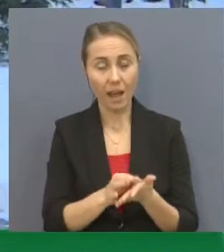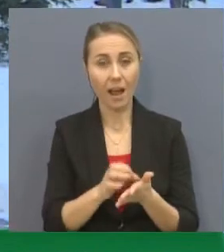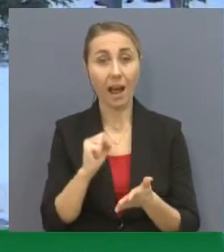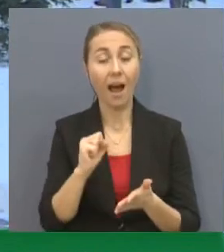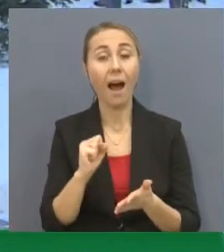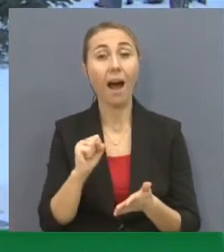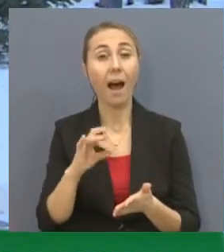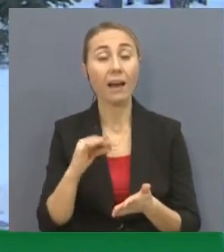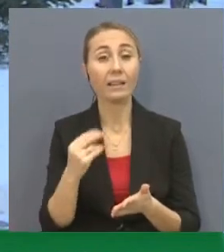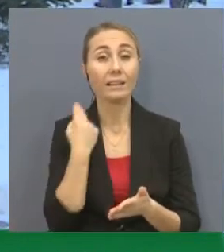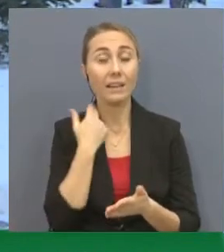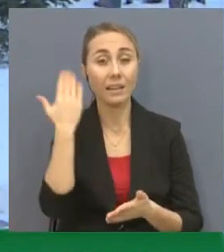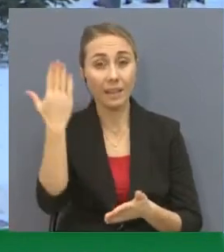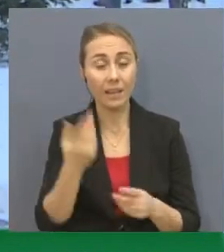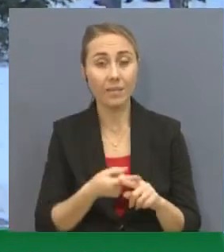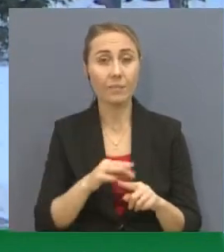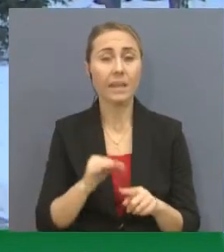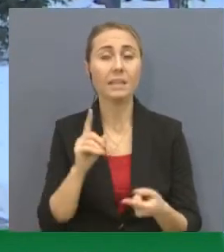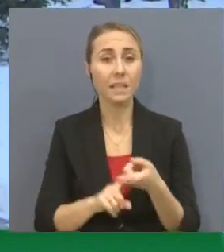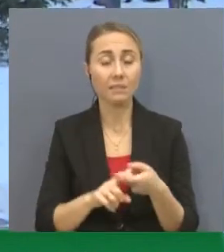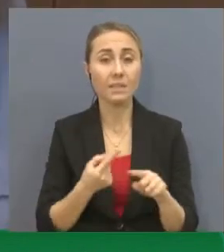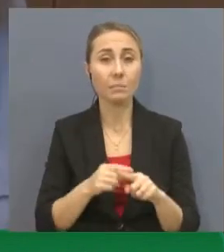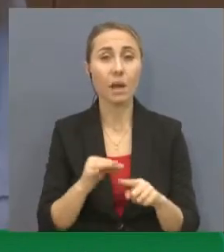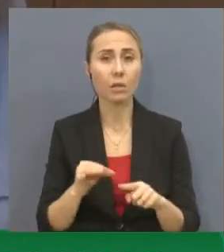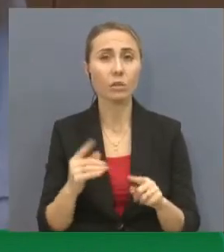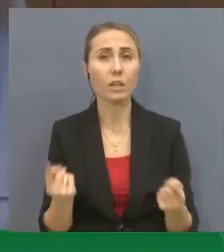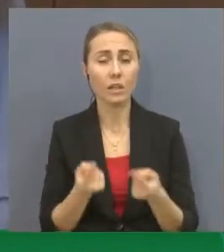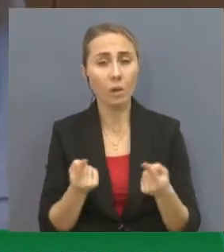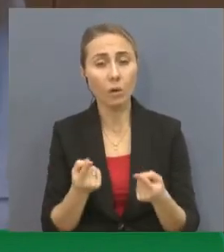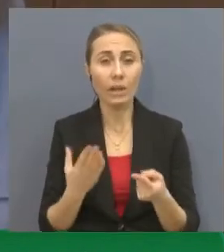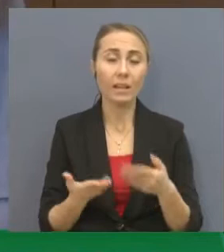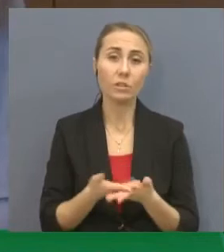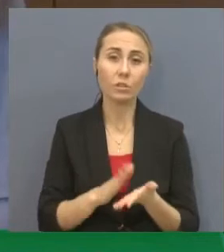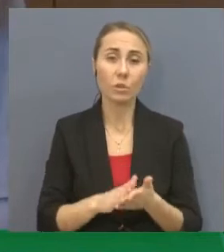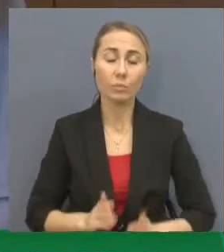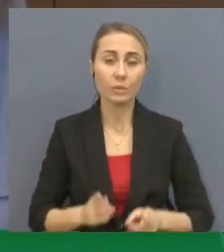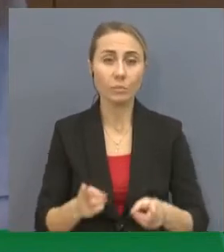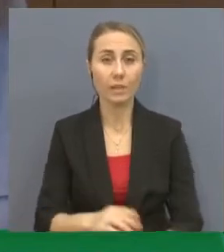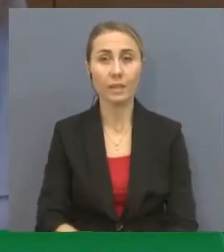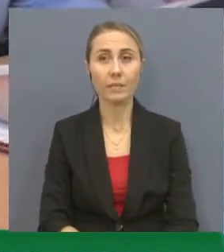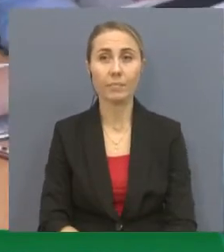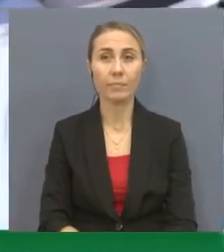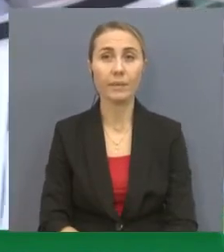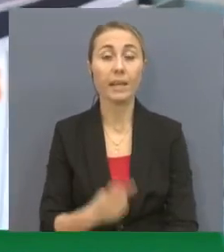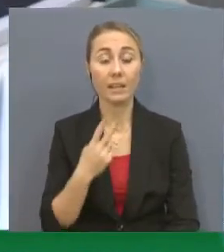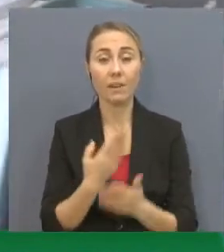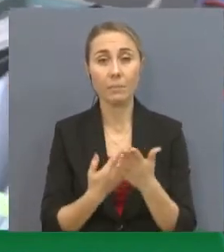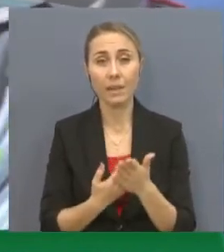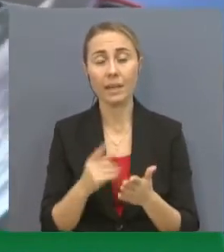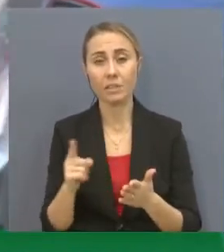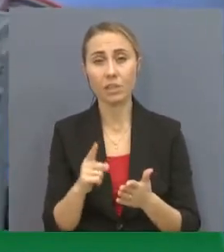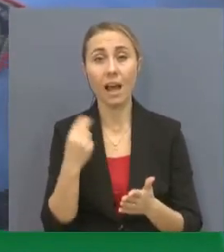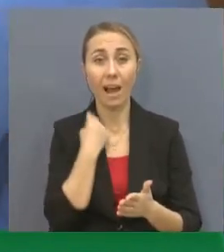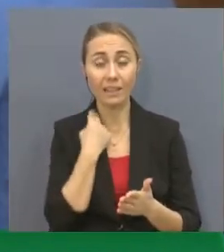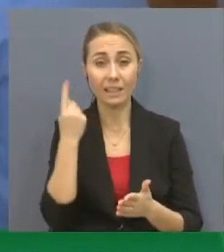оборонных программ зависимости от тяжести преступлений вот еще пара примеров следует отметить что залогом эффективности английской